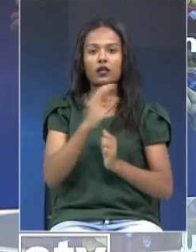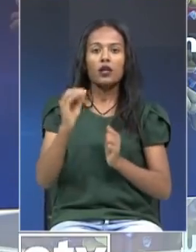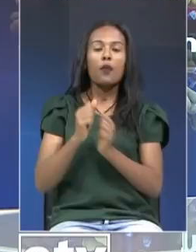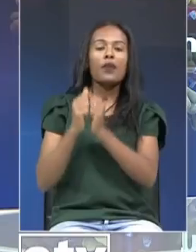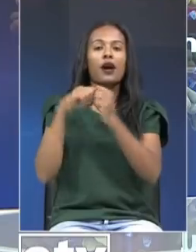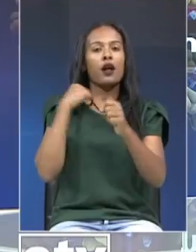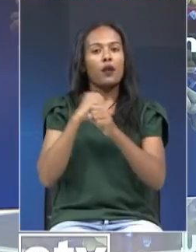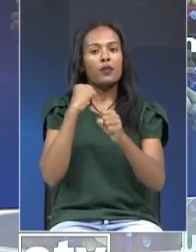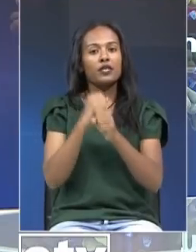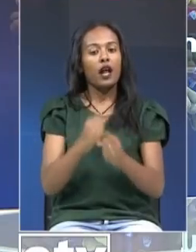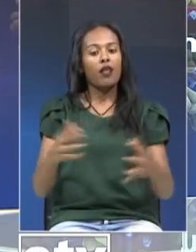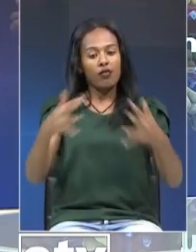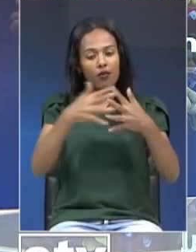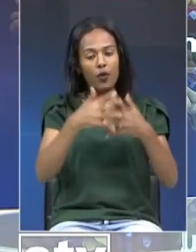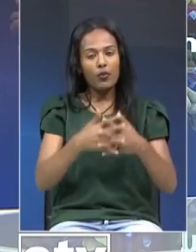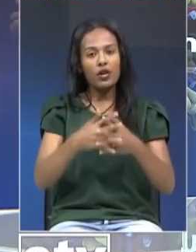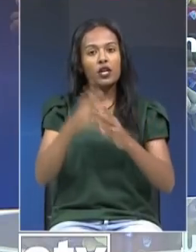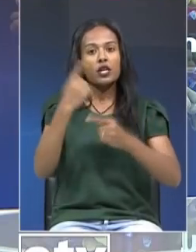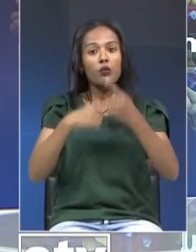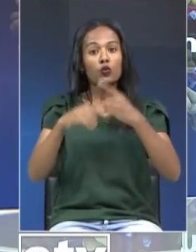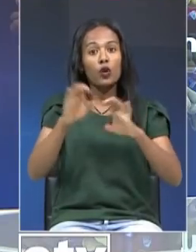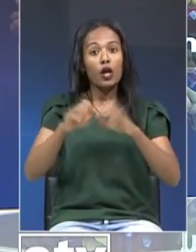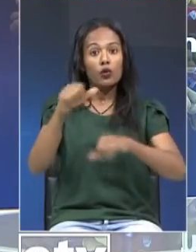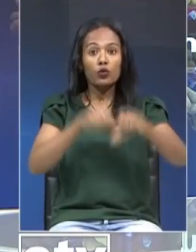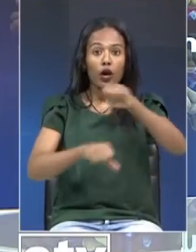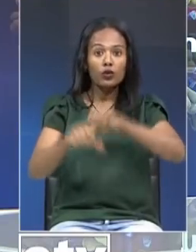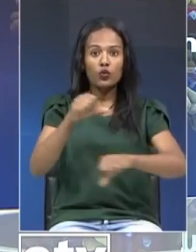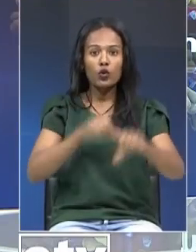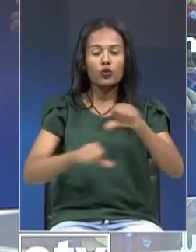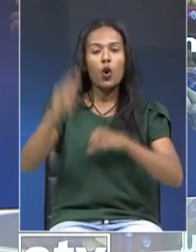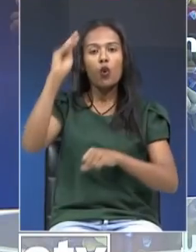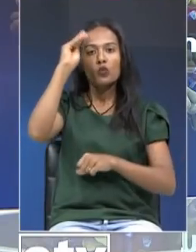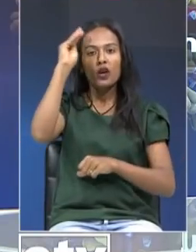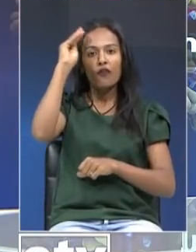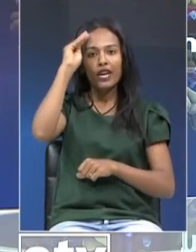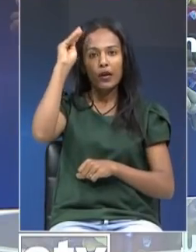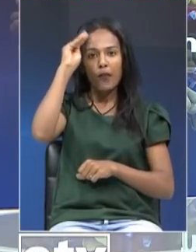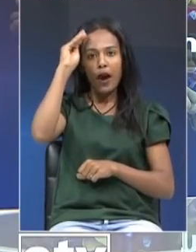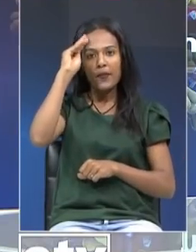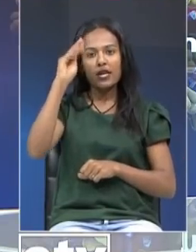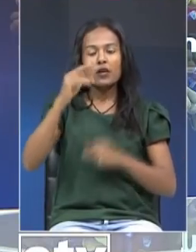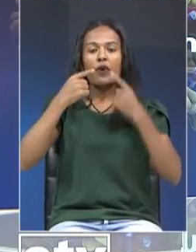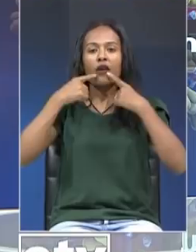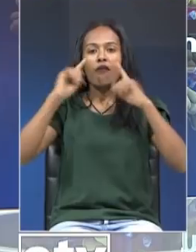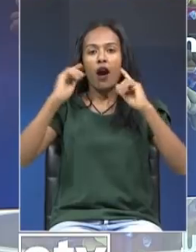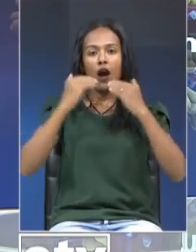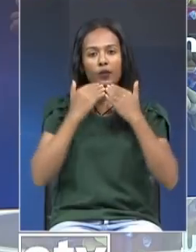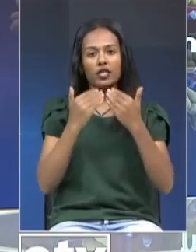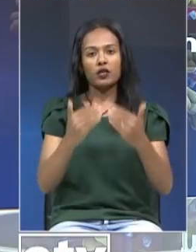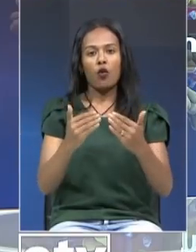በጋራ መስራት ትብብር እንዲመጡ ላደረጉት አስተዋጽኦ ሙሳ ፋኪ መሐመድ በይፋ አመስግነዋል።